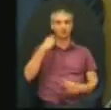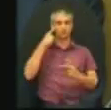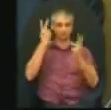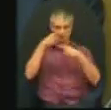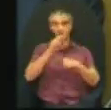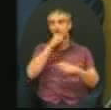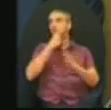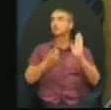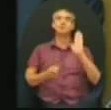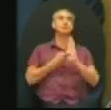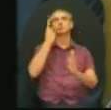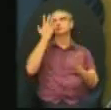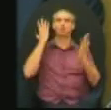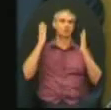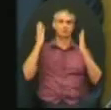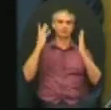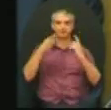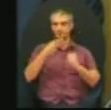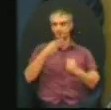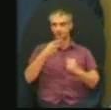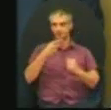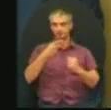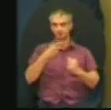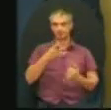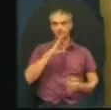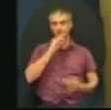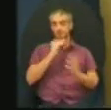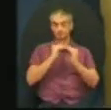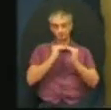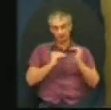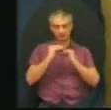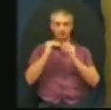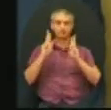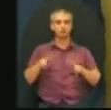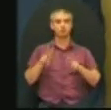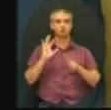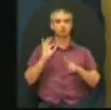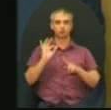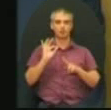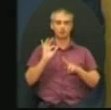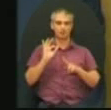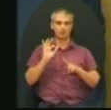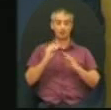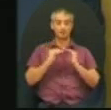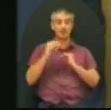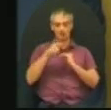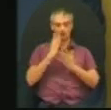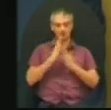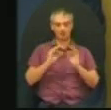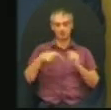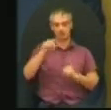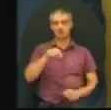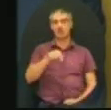הסכם היסטורי. מדובר בהעלאה משמעותית של הכנסה, וההעלאה הזאת תתחיל כבר